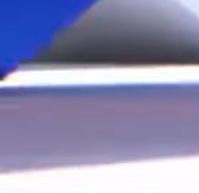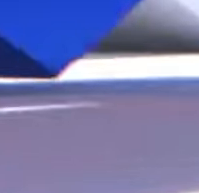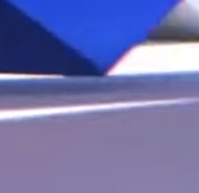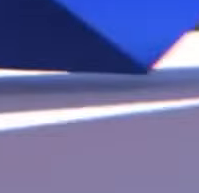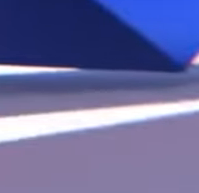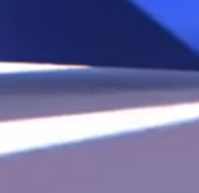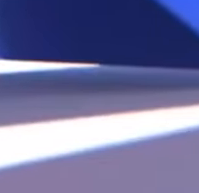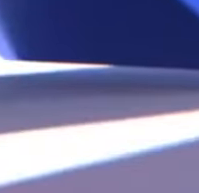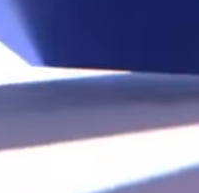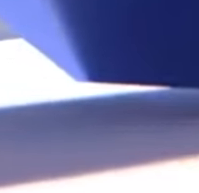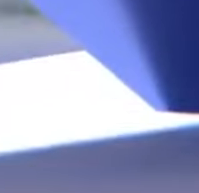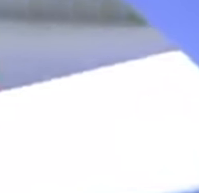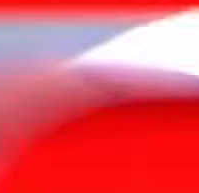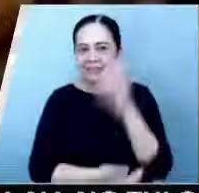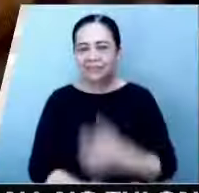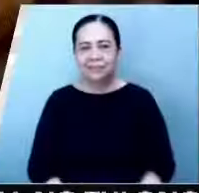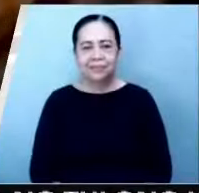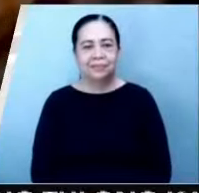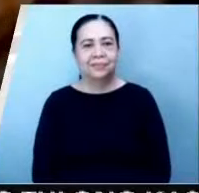Canlas.